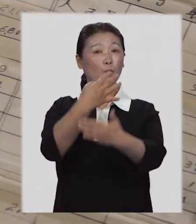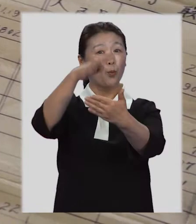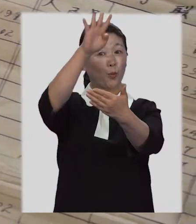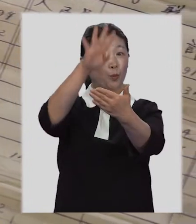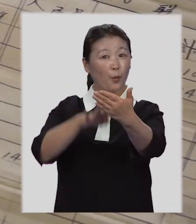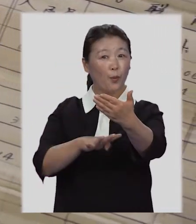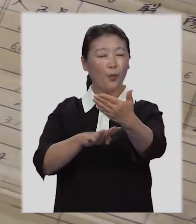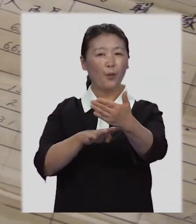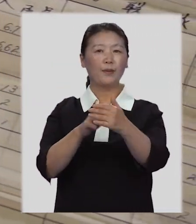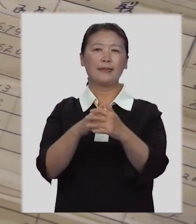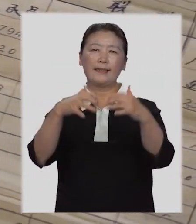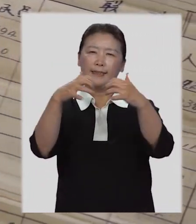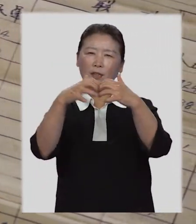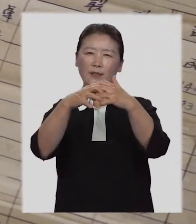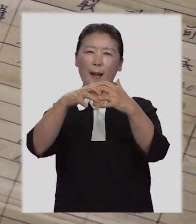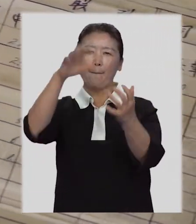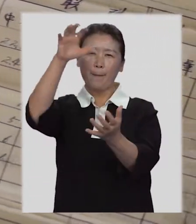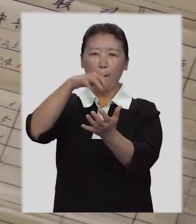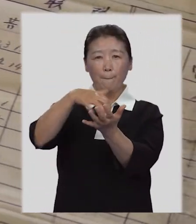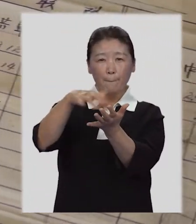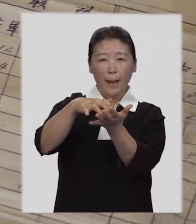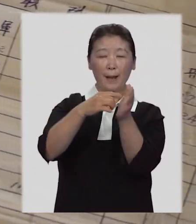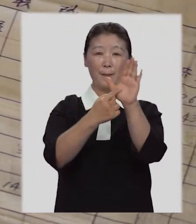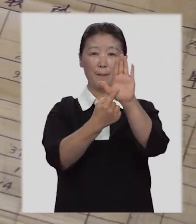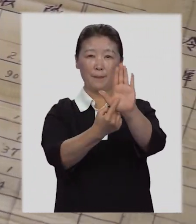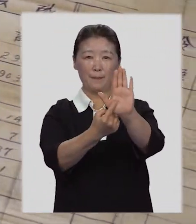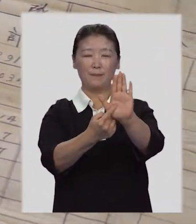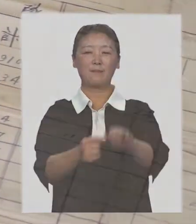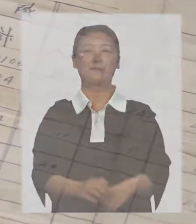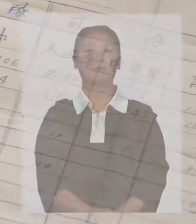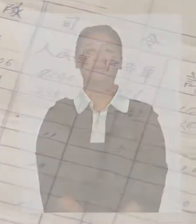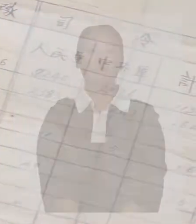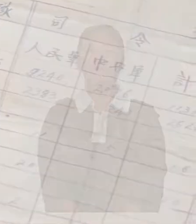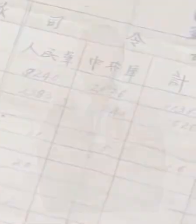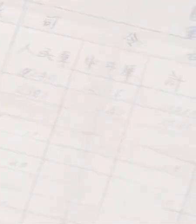아래쪽의 도표에는 전과 통계가 표시되어 있습니다.